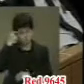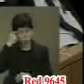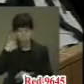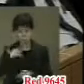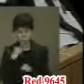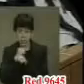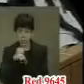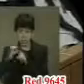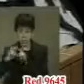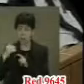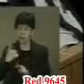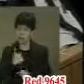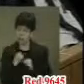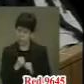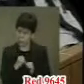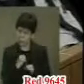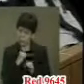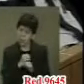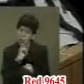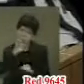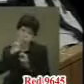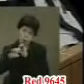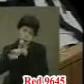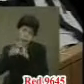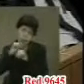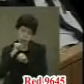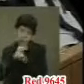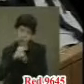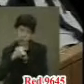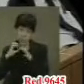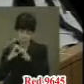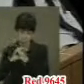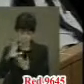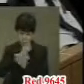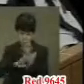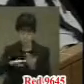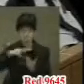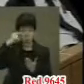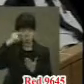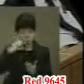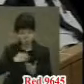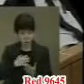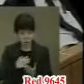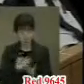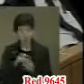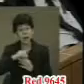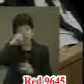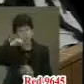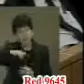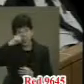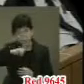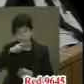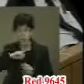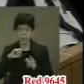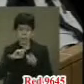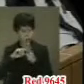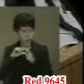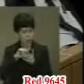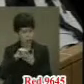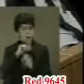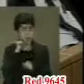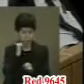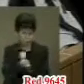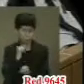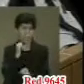แล้วก็พยายามที่จะแจ้งให้กับคนที่อยู่ในประเทศเหล่านั้นว่าประเทศไทยยังแก้ไขสถาน